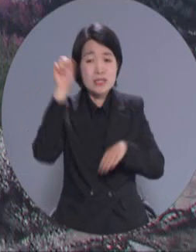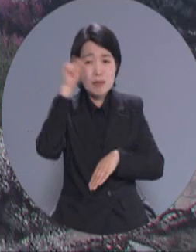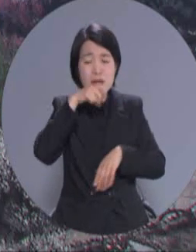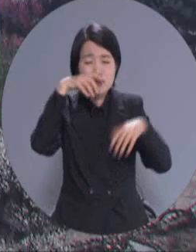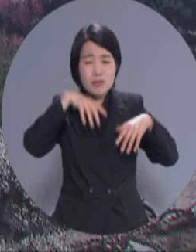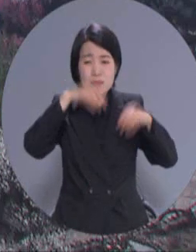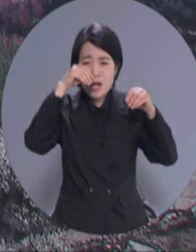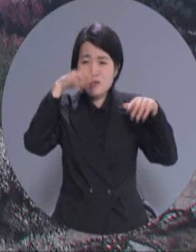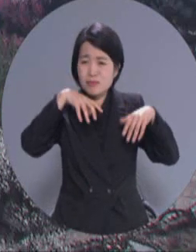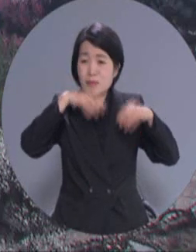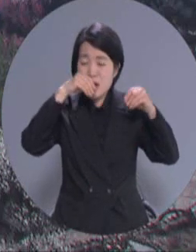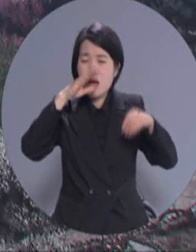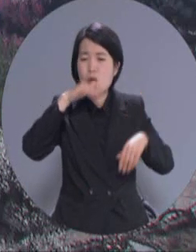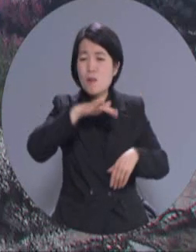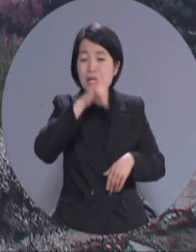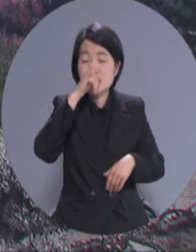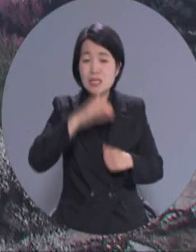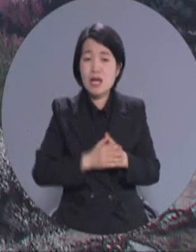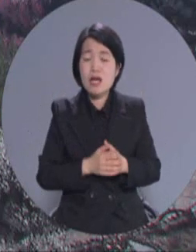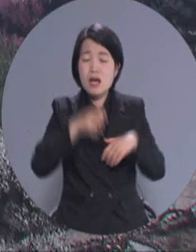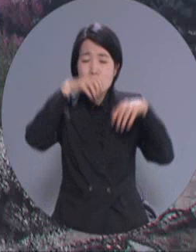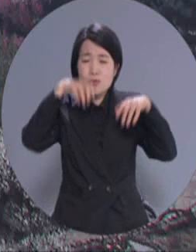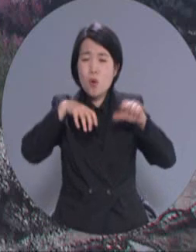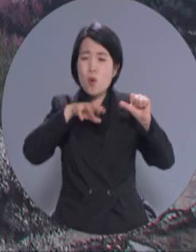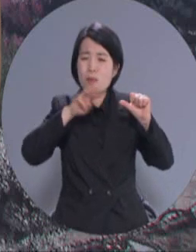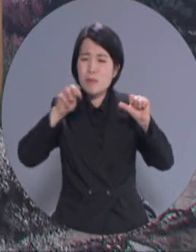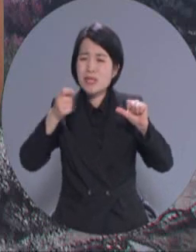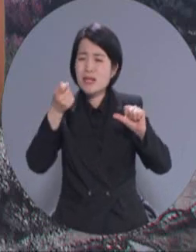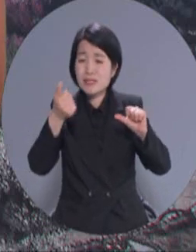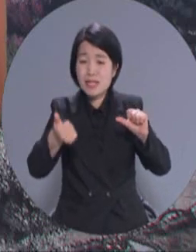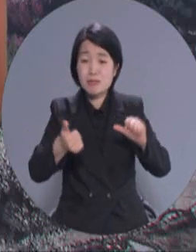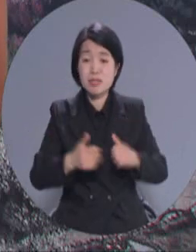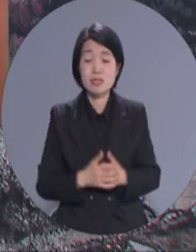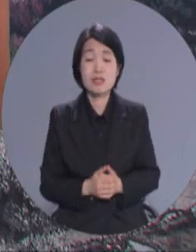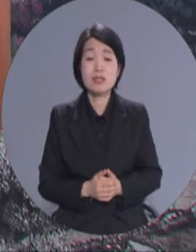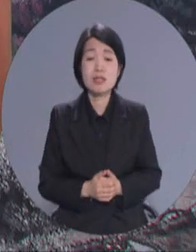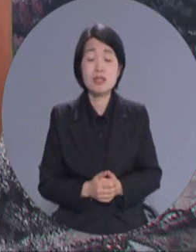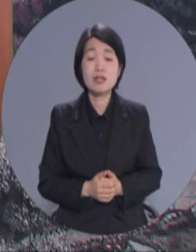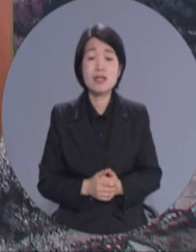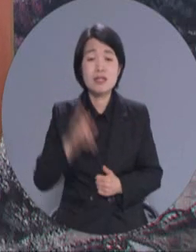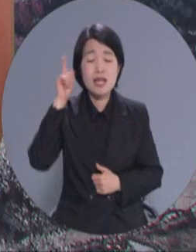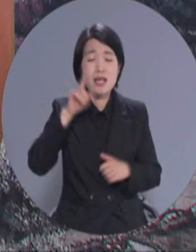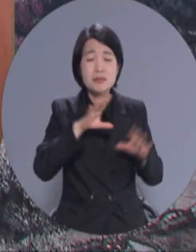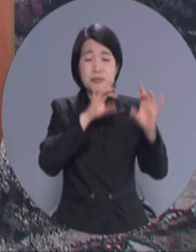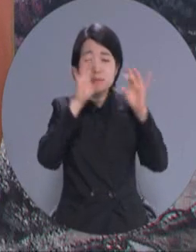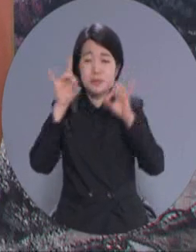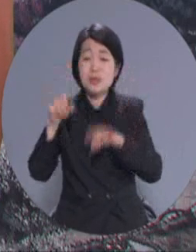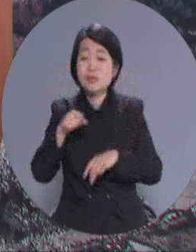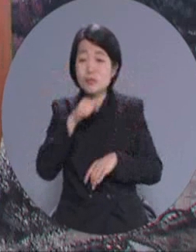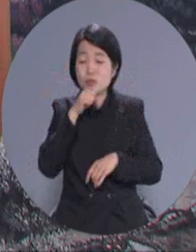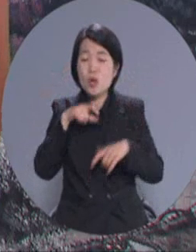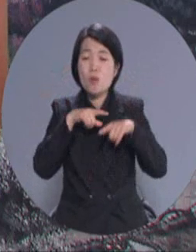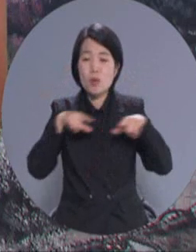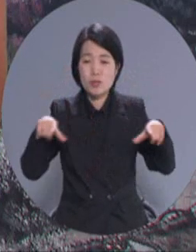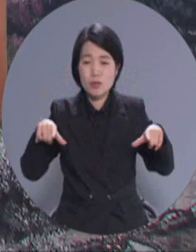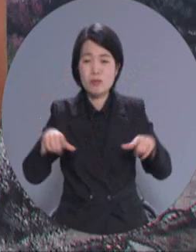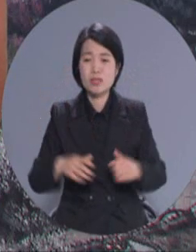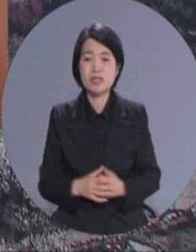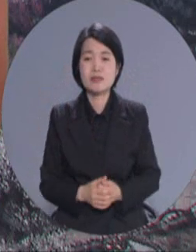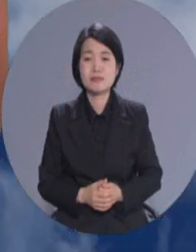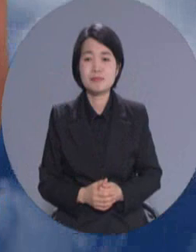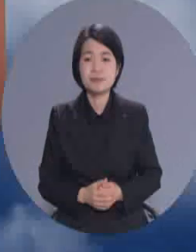이어지겠고요. 비의 양은 5mm 내외로 많지는 않겠습니다. 내일 미세먼지 농도는 보통 단계를